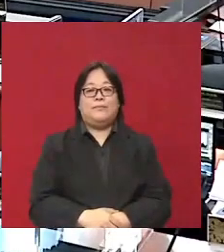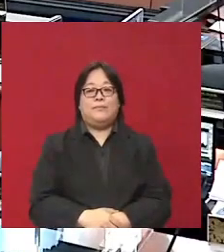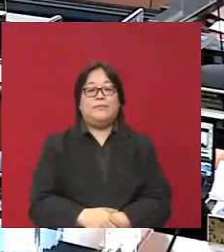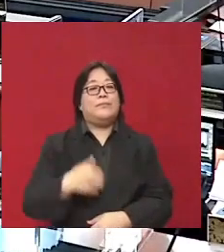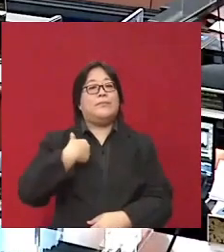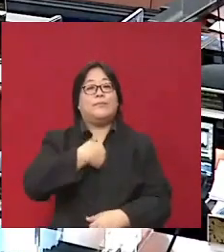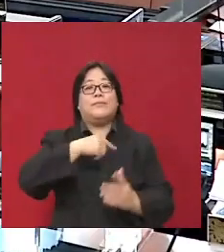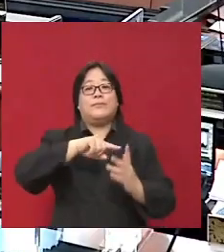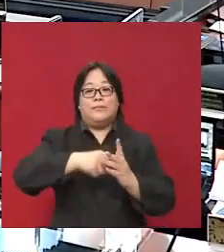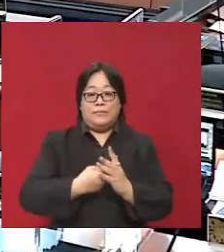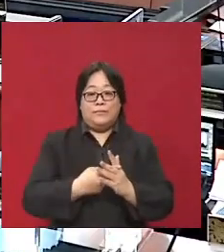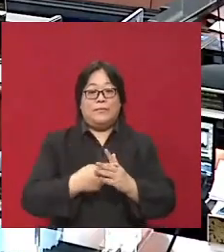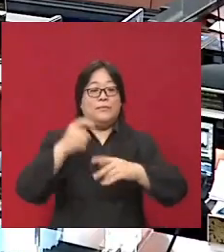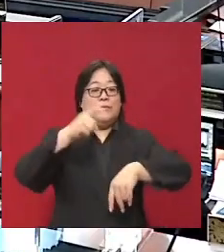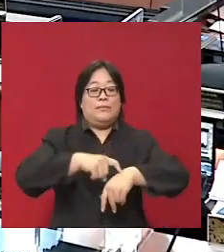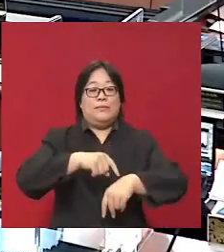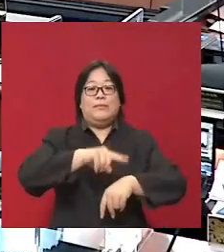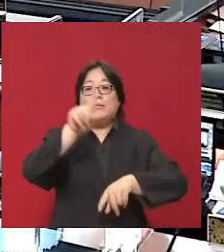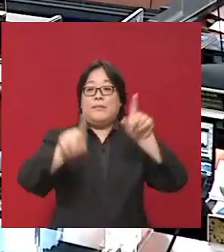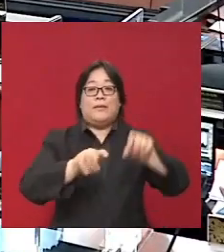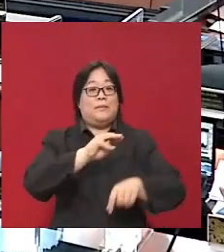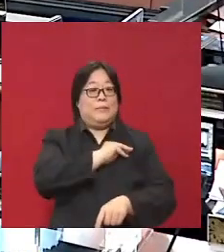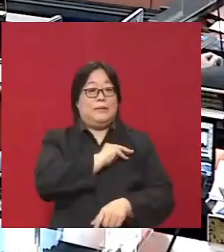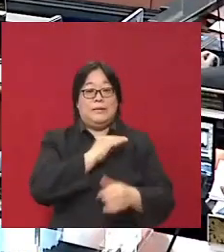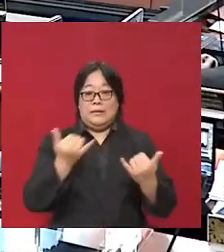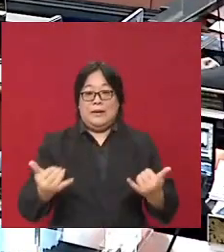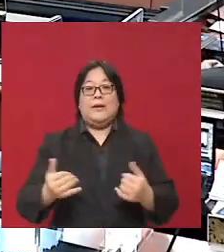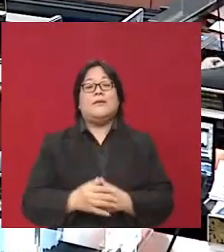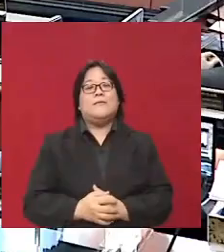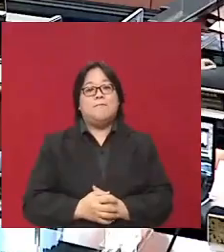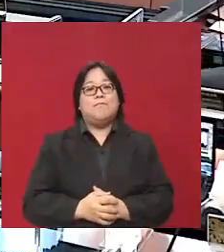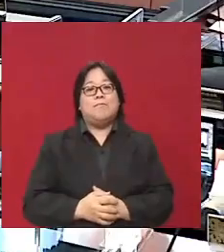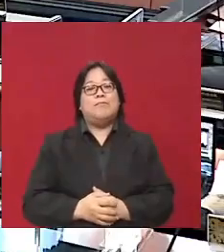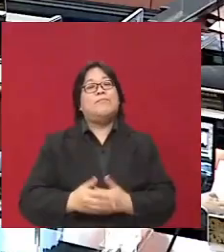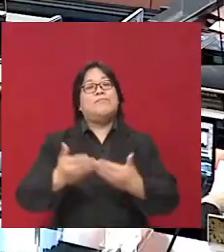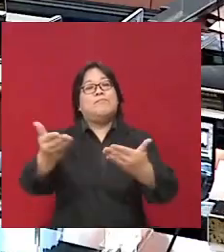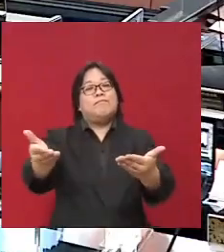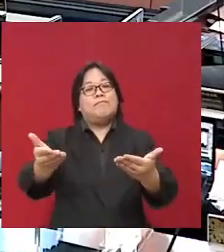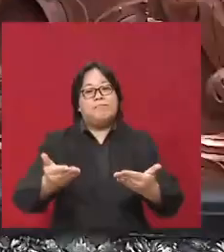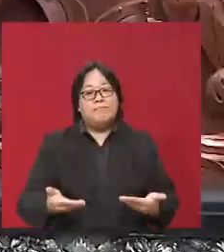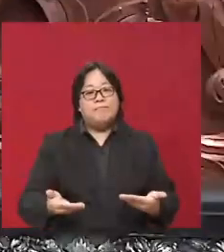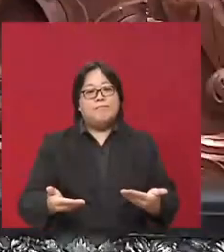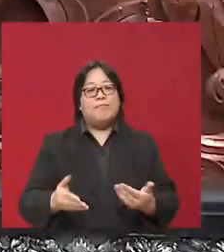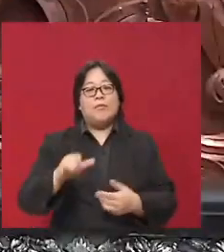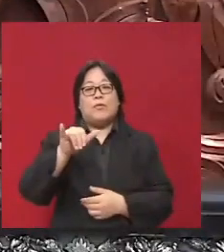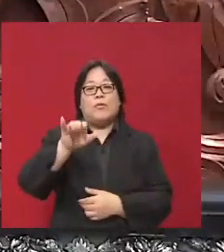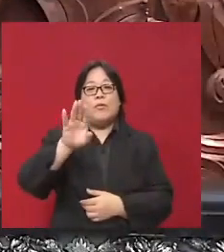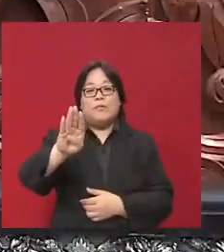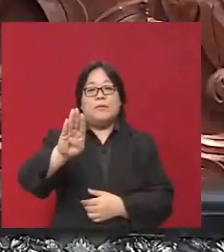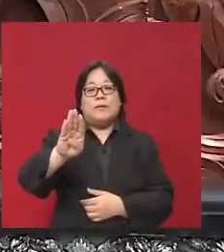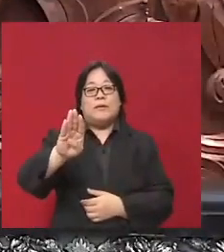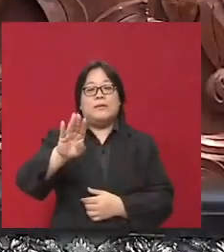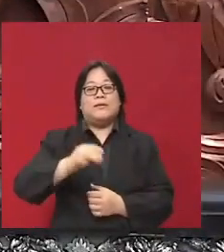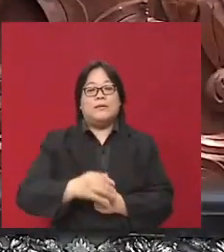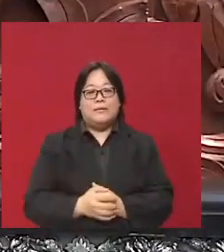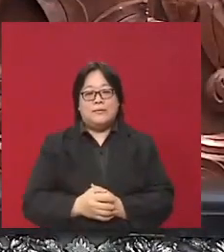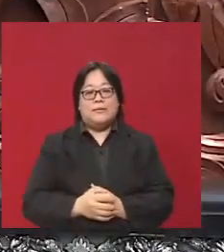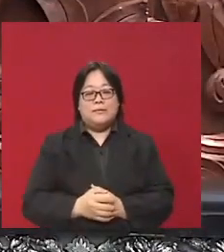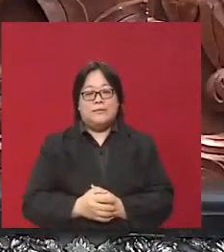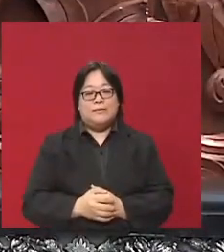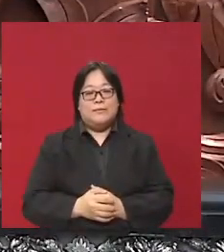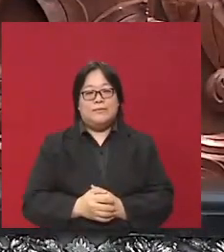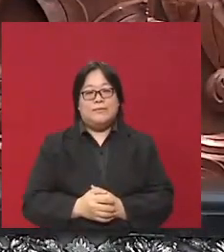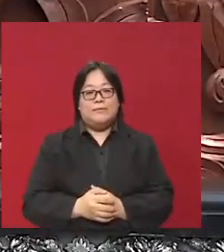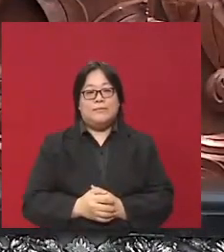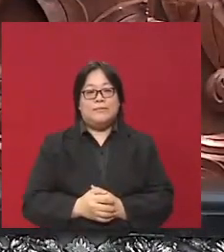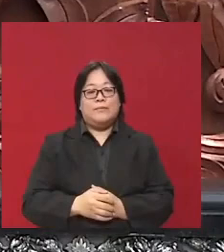Hai lagi dimulai kan waktu Petty sekarang saya ingin Nep mempersilahkan yang pomade satu Haji Ahmad Dahlan